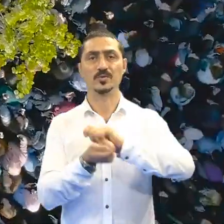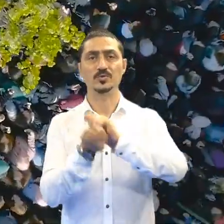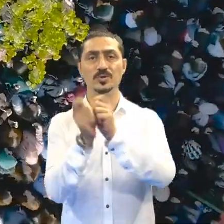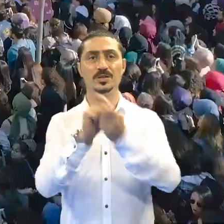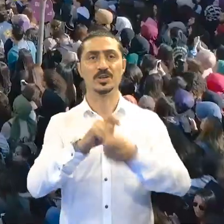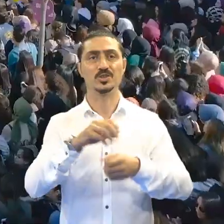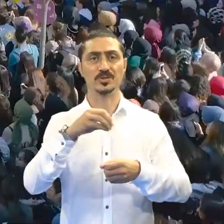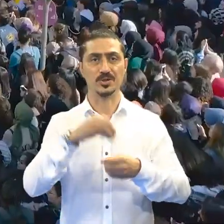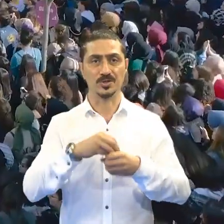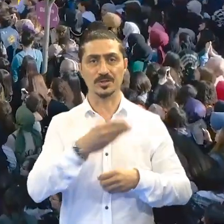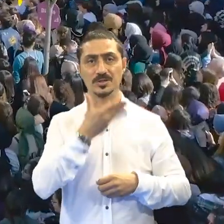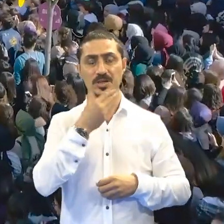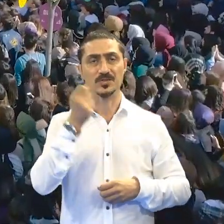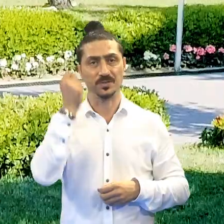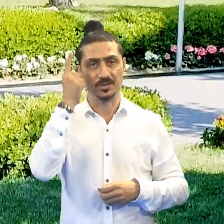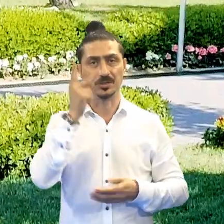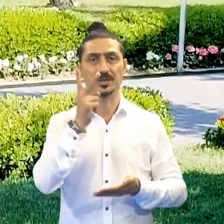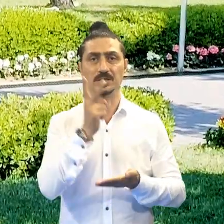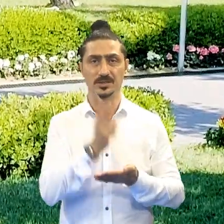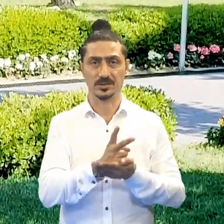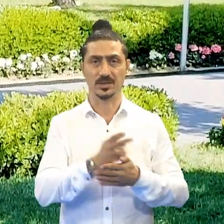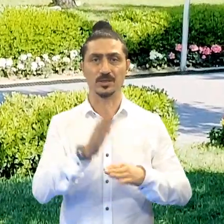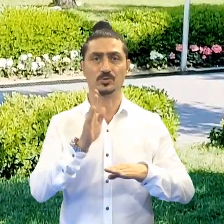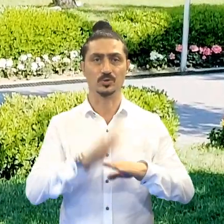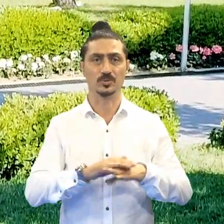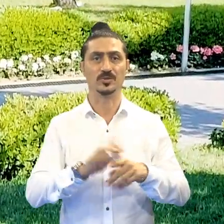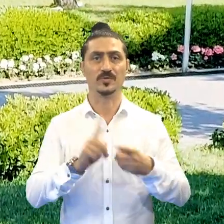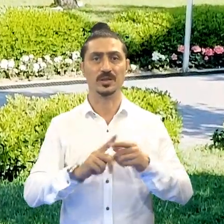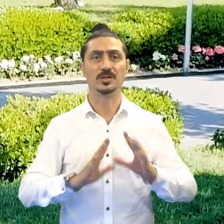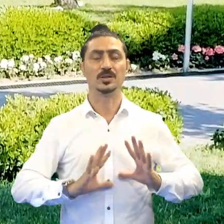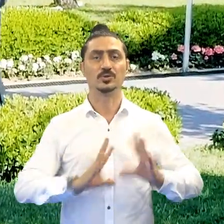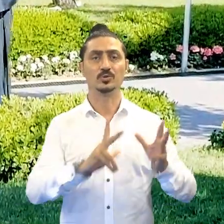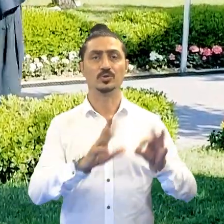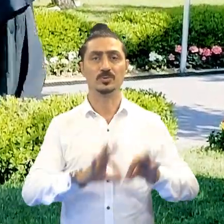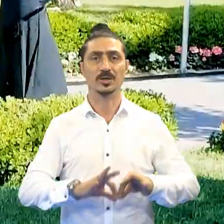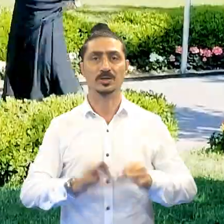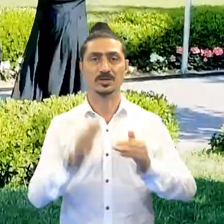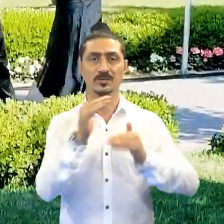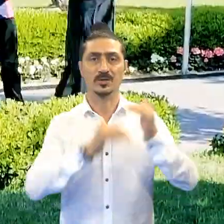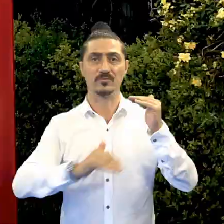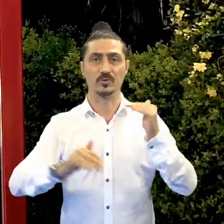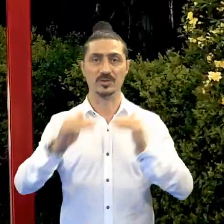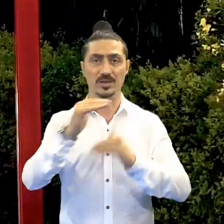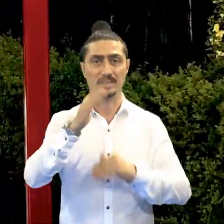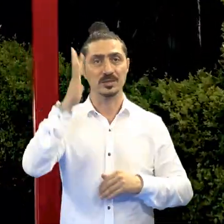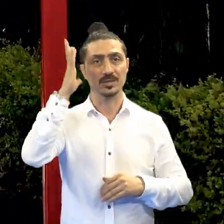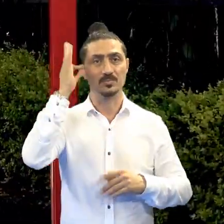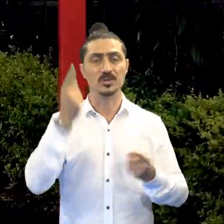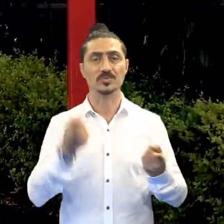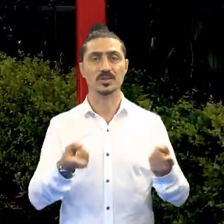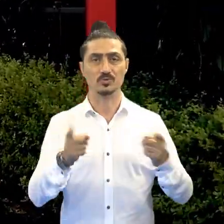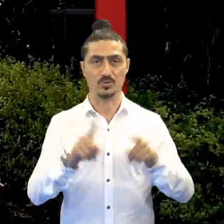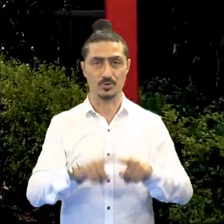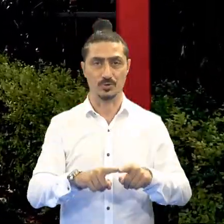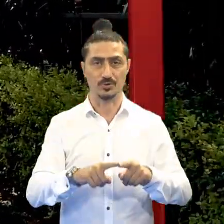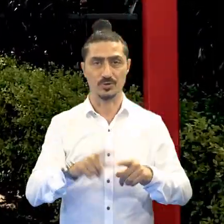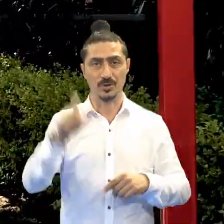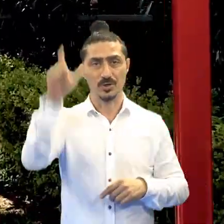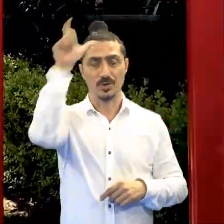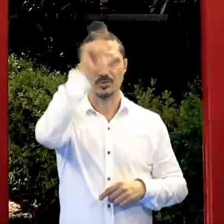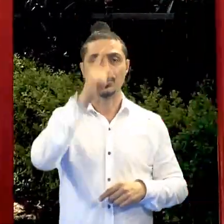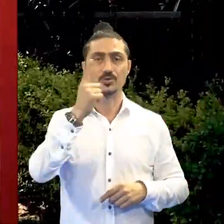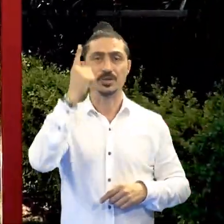ve dünyayı değiştirmek için genç fikirleri, istikrarlı, uygulanabilir ve sürdürülebilir analitik platformlarda bilimle